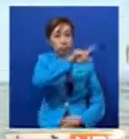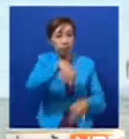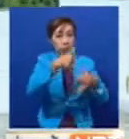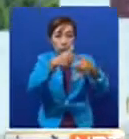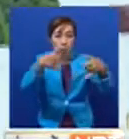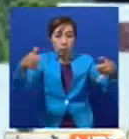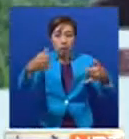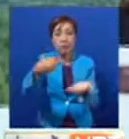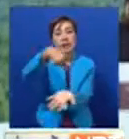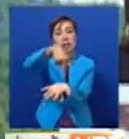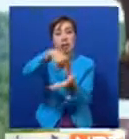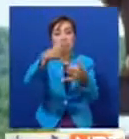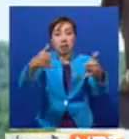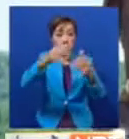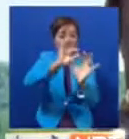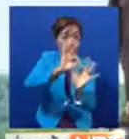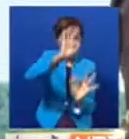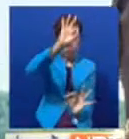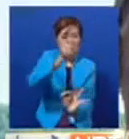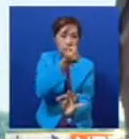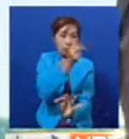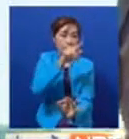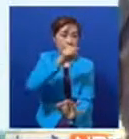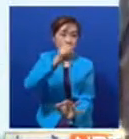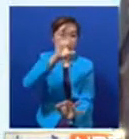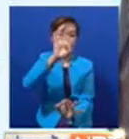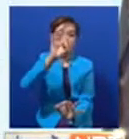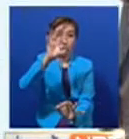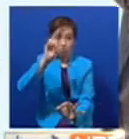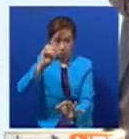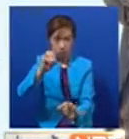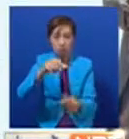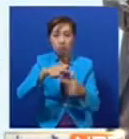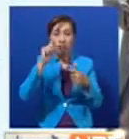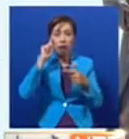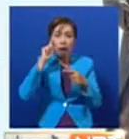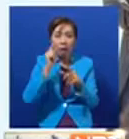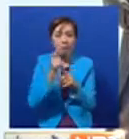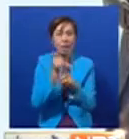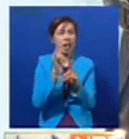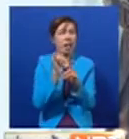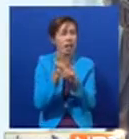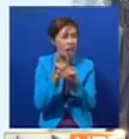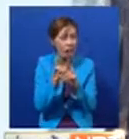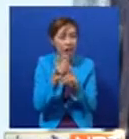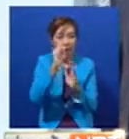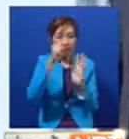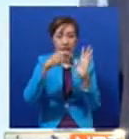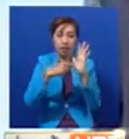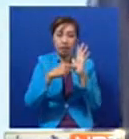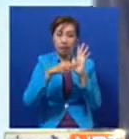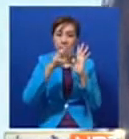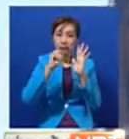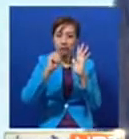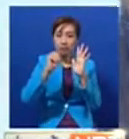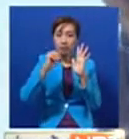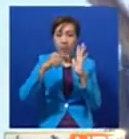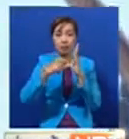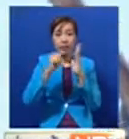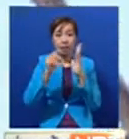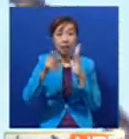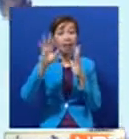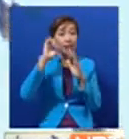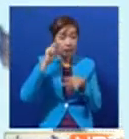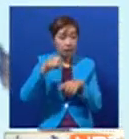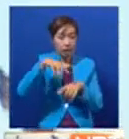งยืนความสูง 13.90 เมตรหล่อด้วยโลหะสำริดกองทัพบกได้ขอความร่วมมือจากกรมศิลปาก